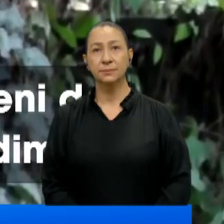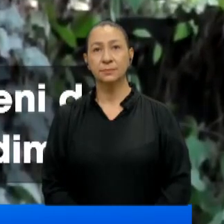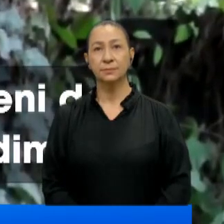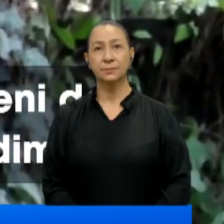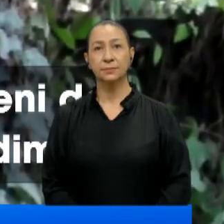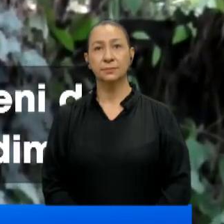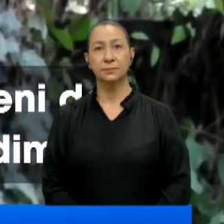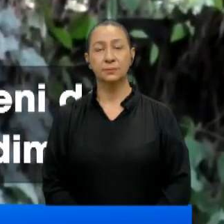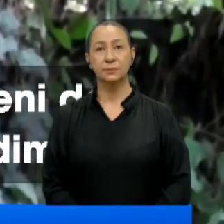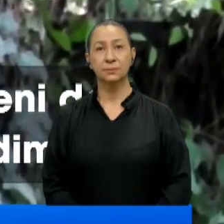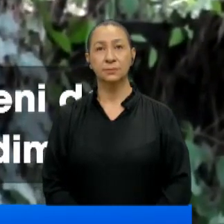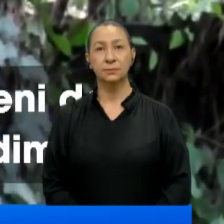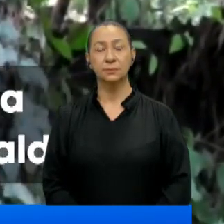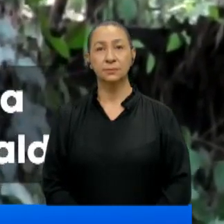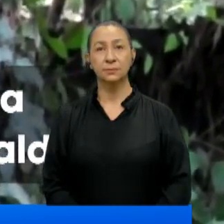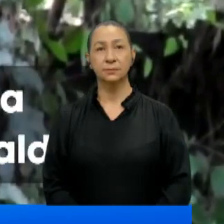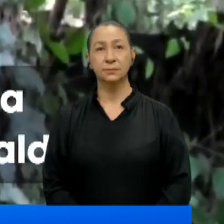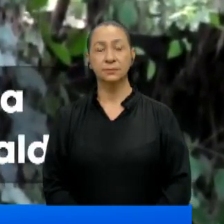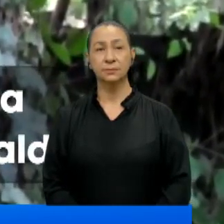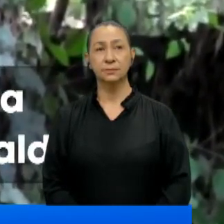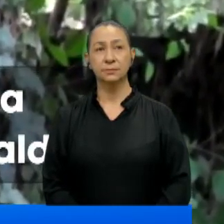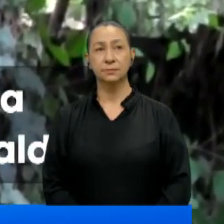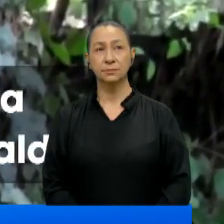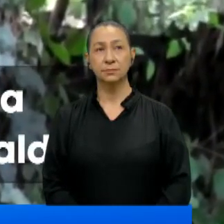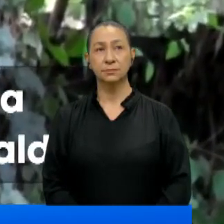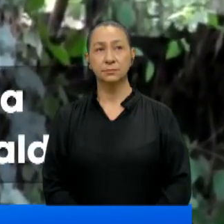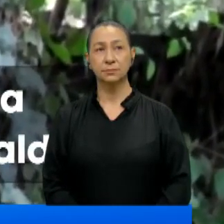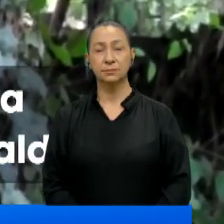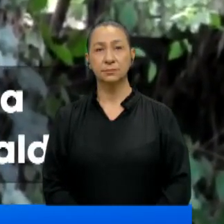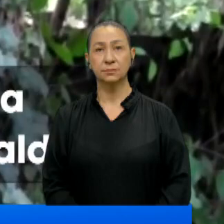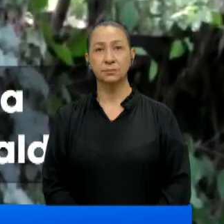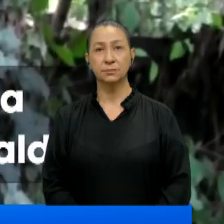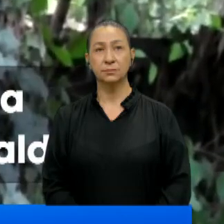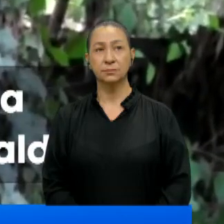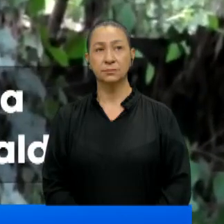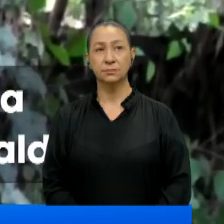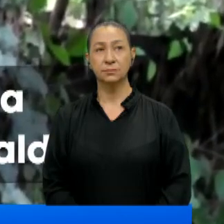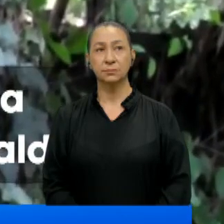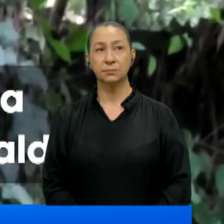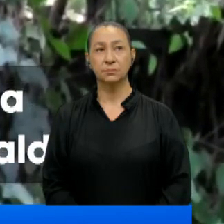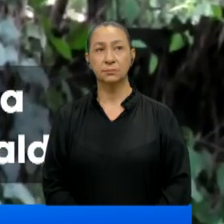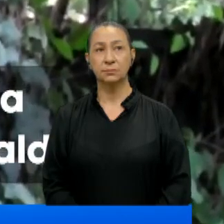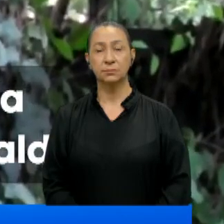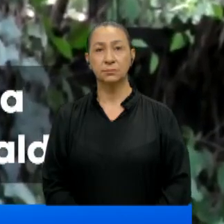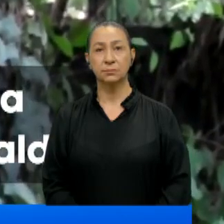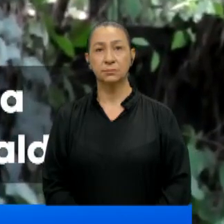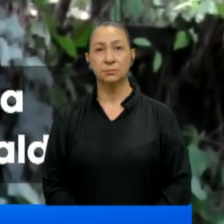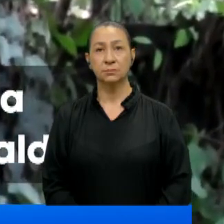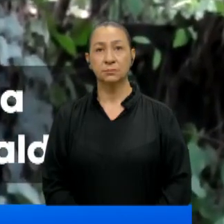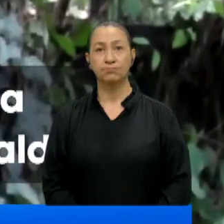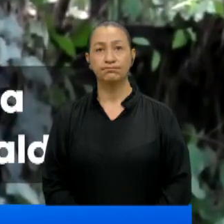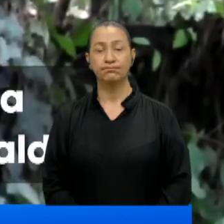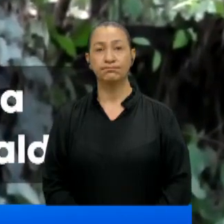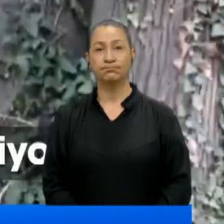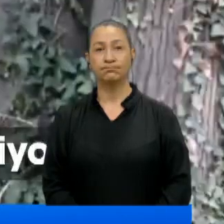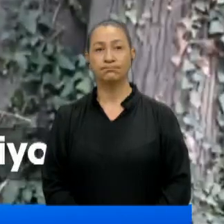Sonra ağaca sarıldım, eğildim bir elimle, belimden kemeri çıkarmışım. Babamı da çekmişim yukarı. 1 saat 53 dakika ağaçta